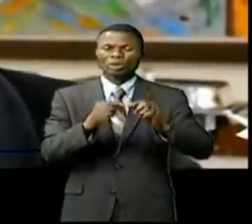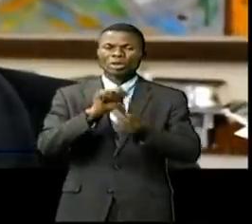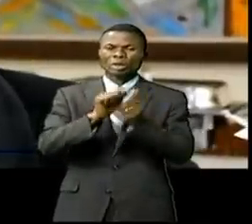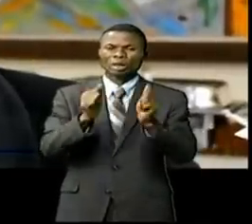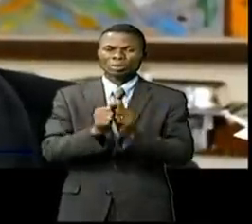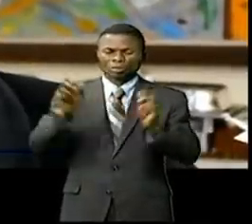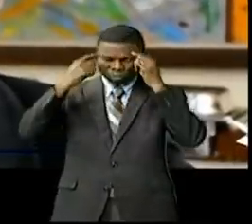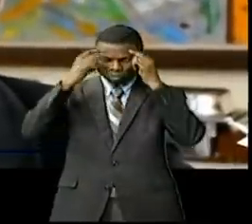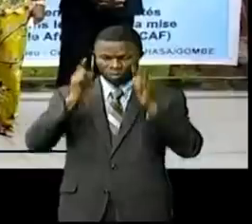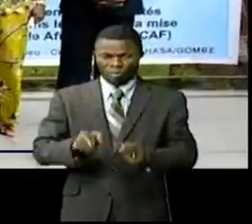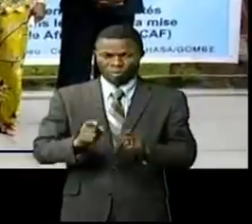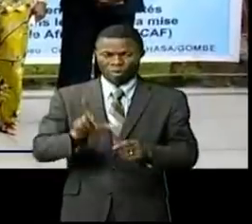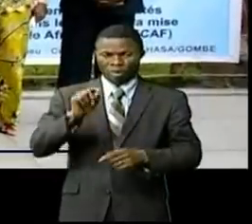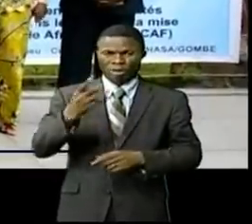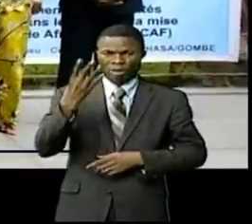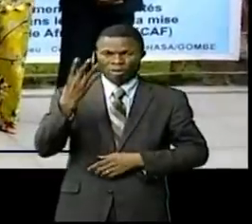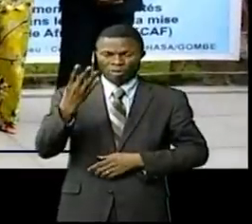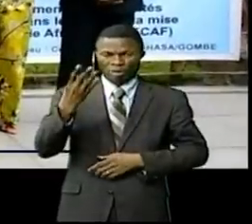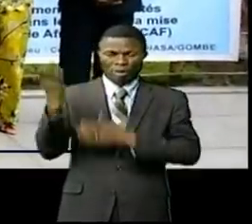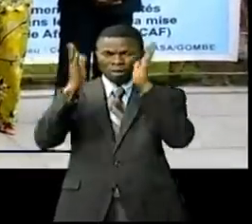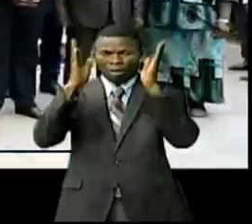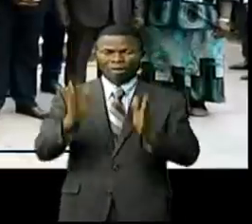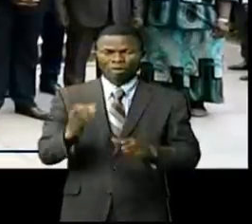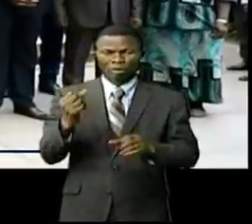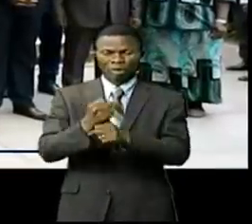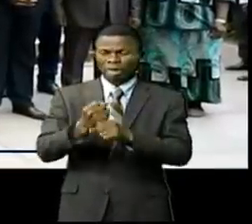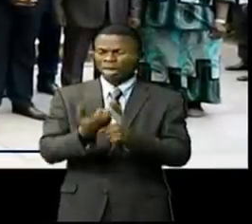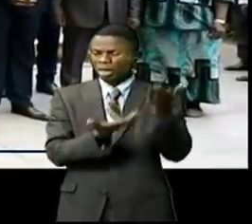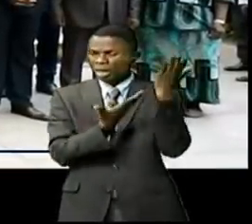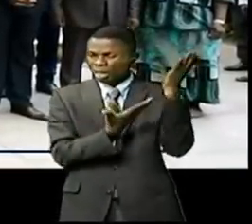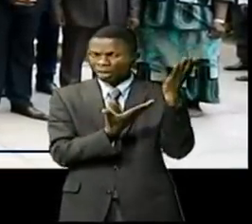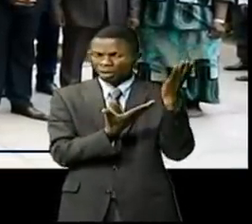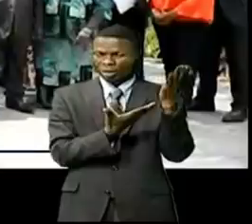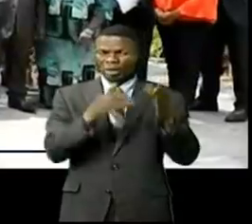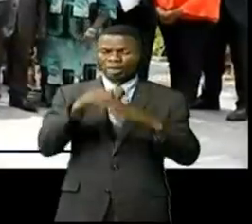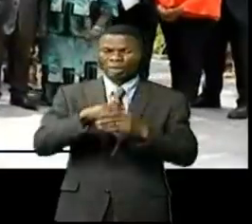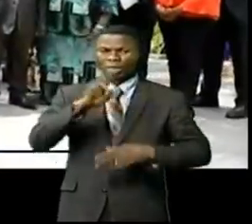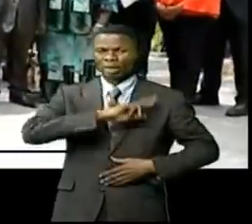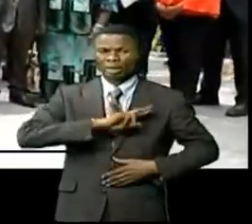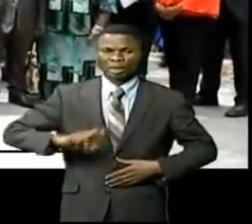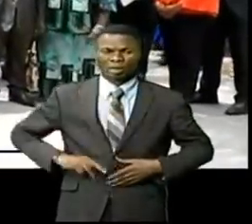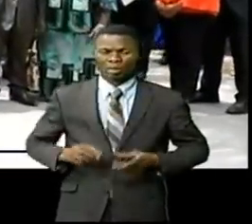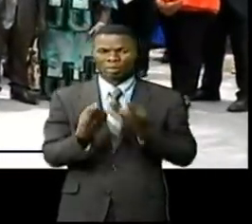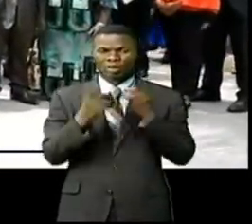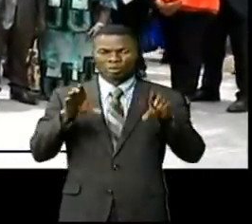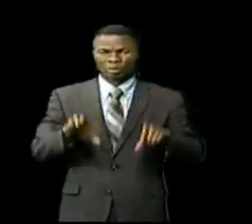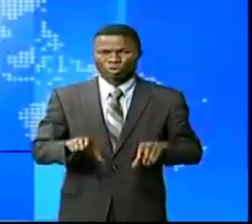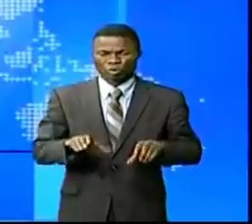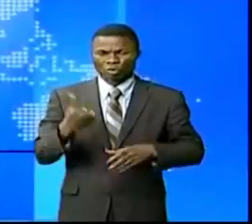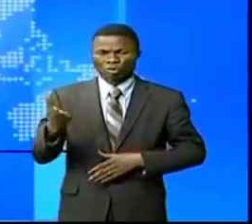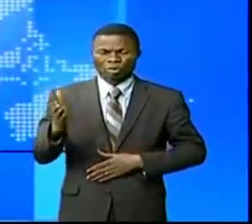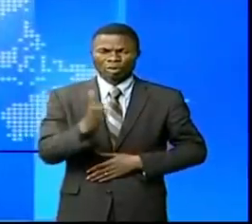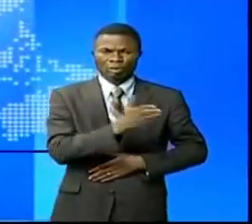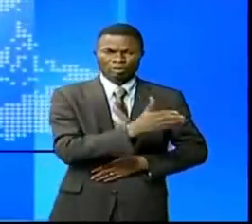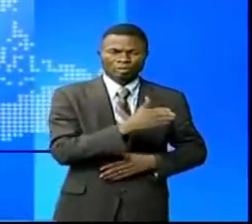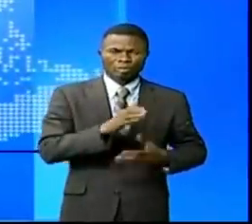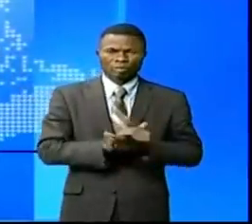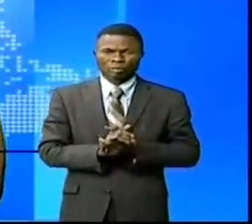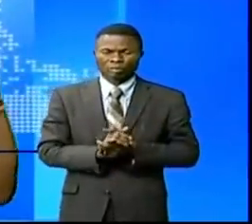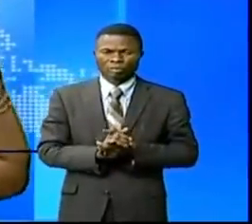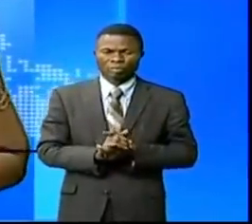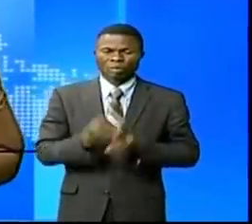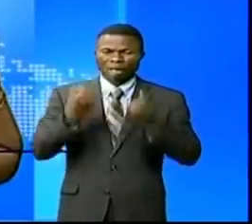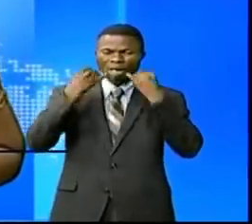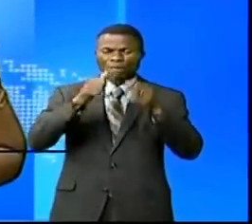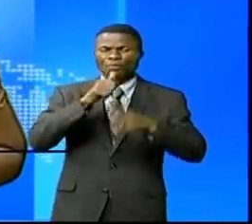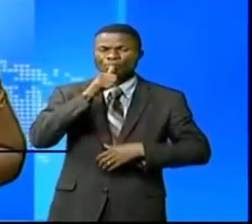protocole d'accord des ZELCAF sur le commerce des services et leur impact potentiel sur la République démocratique du Congo. Une bonne